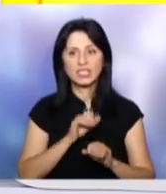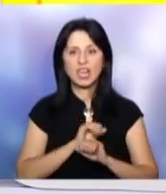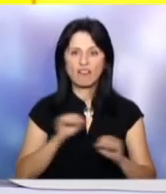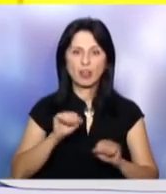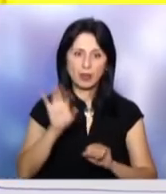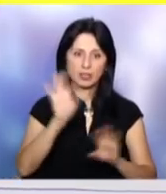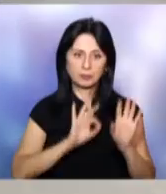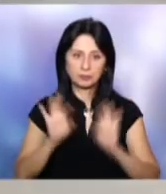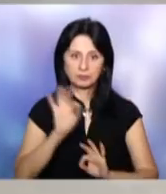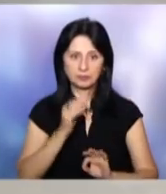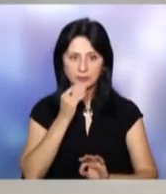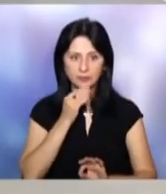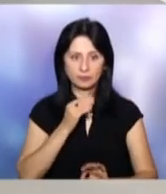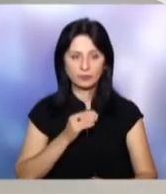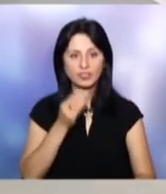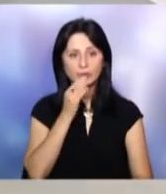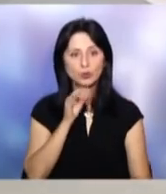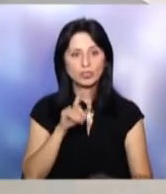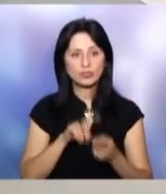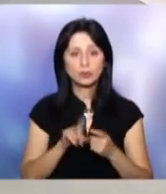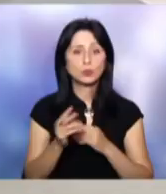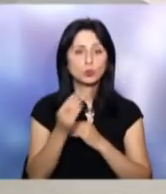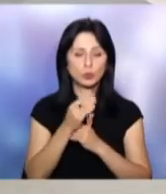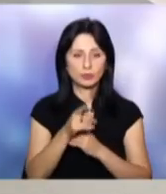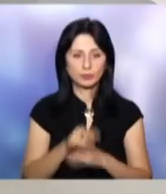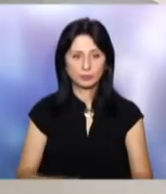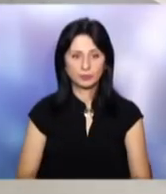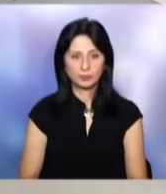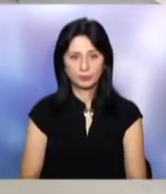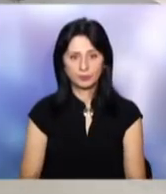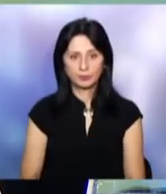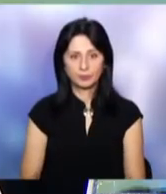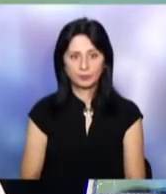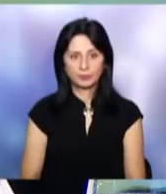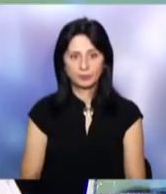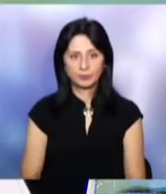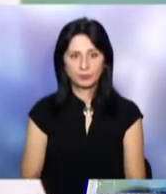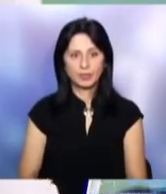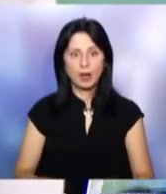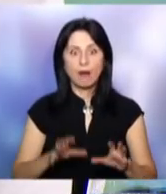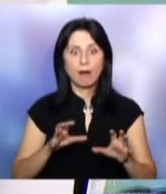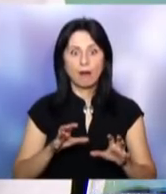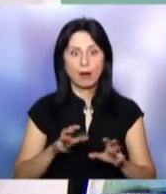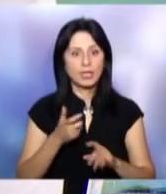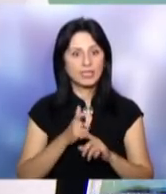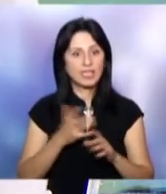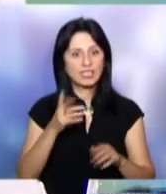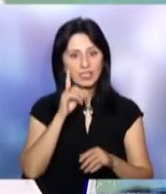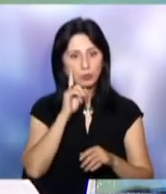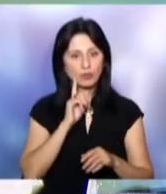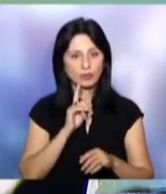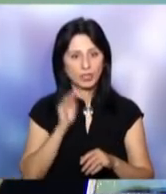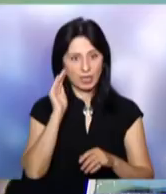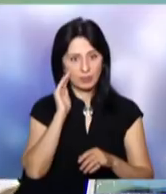გავთამამდეთ და თავი მოვიწონეთ. კოპასთან დაკავშირებით ხომ არაფერი გაქვთ, ქალბატონ ნათია, სათქმელი პანიკური შეტევის თვალსაზრისით? ძალიან დიდი